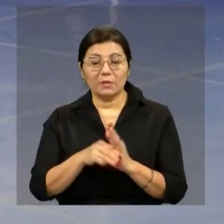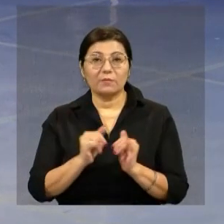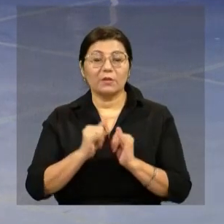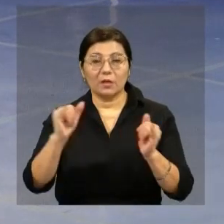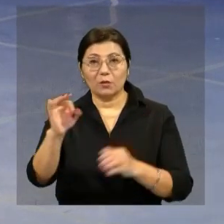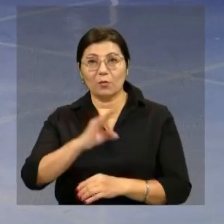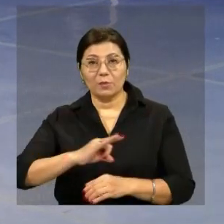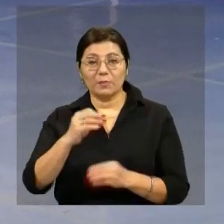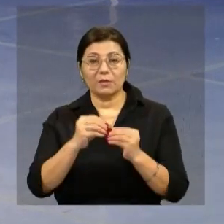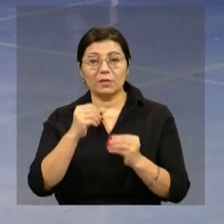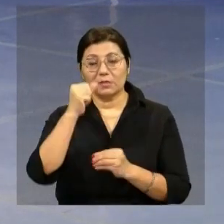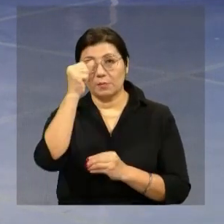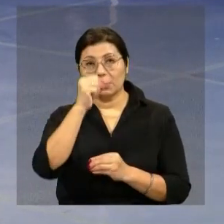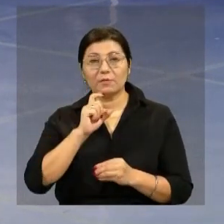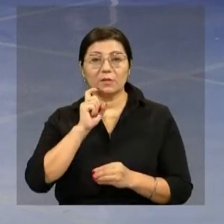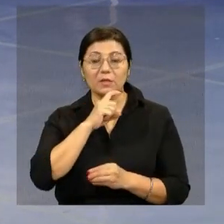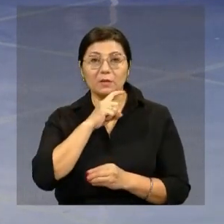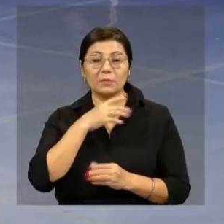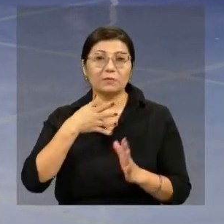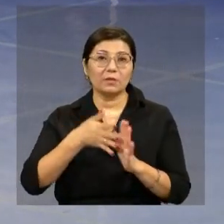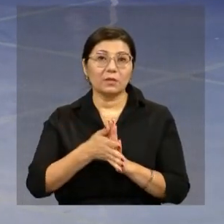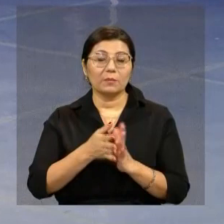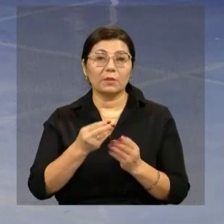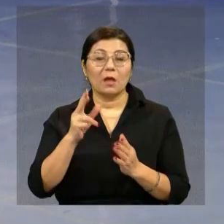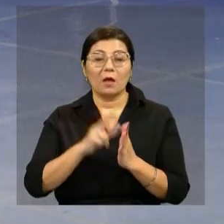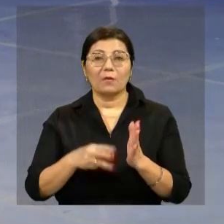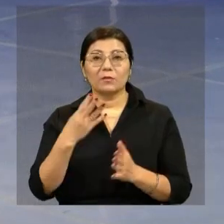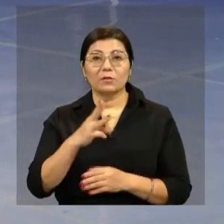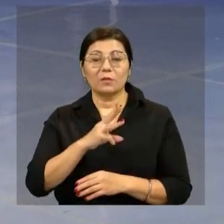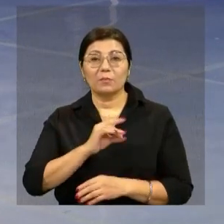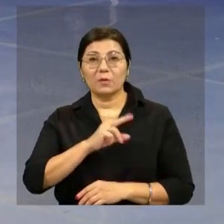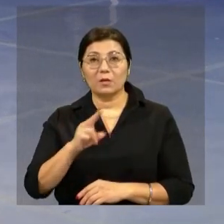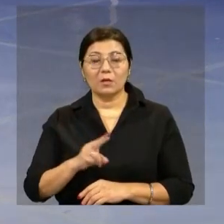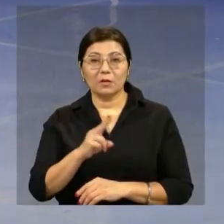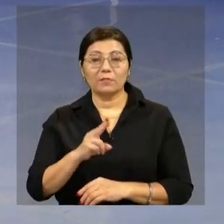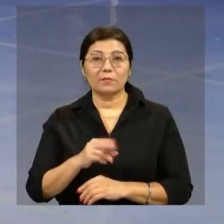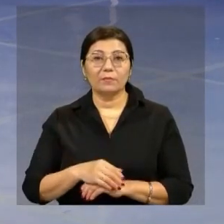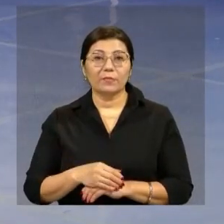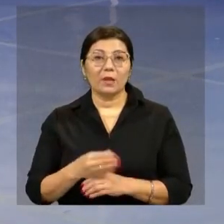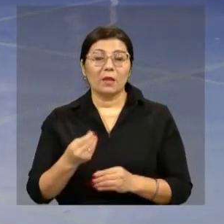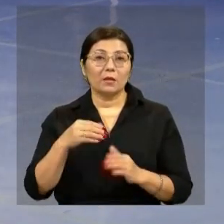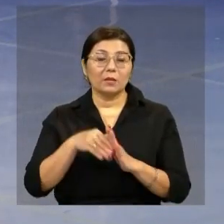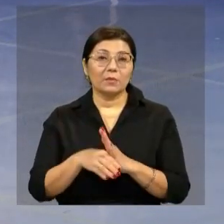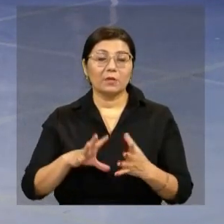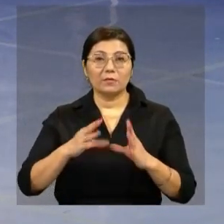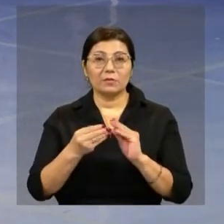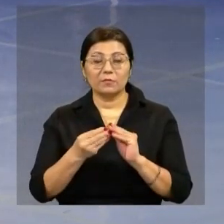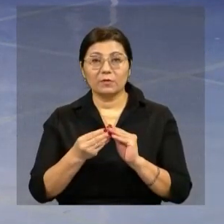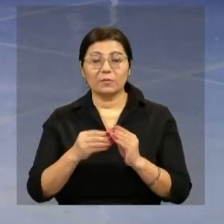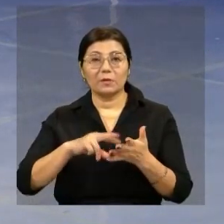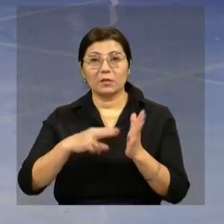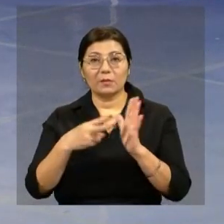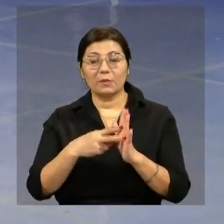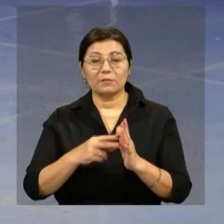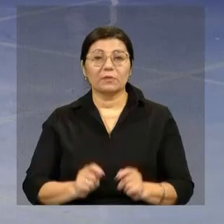региона. Так, за 10 месяцев в экономику области было привлечено 804 миллиарда 400 миллионов тенге инвестиций, а всего в текущем году